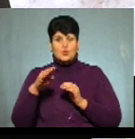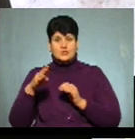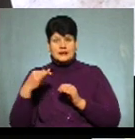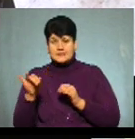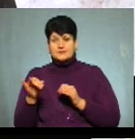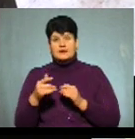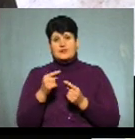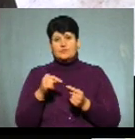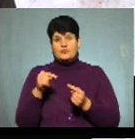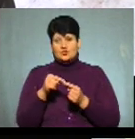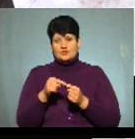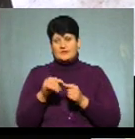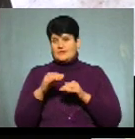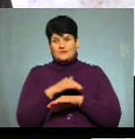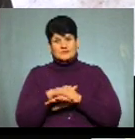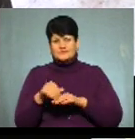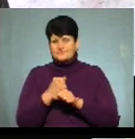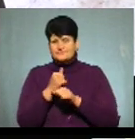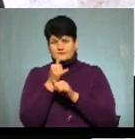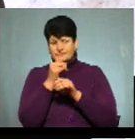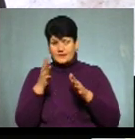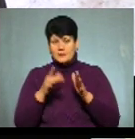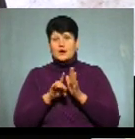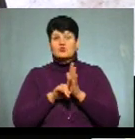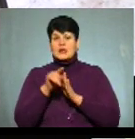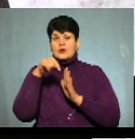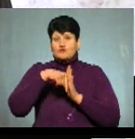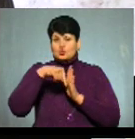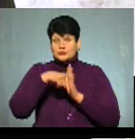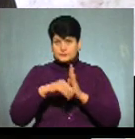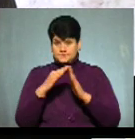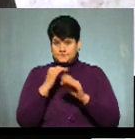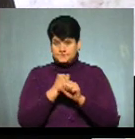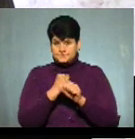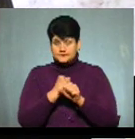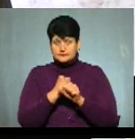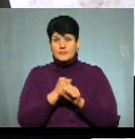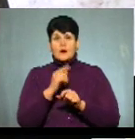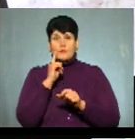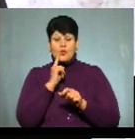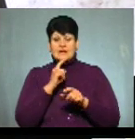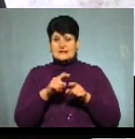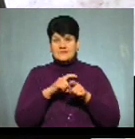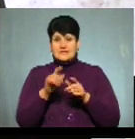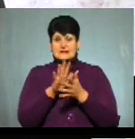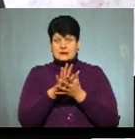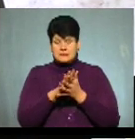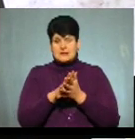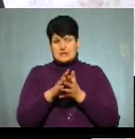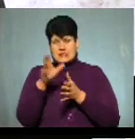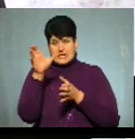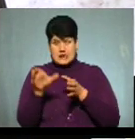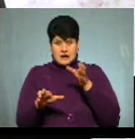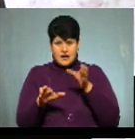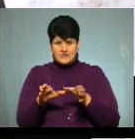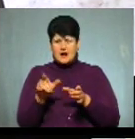роботи проводити нереально. Тому ми розпочали внутрішні роботи. Допоки заварюємо сміттєкамери, клапани, а